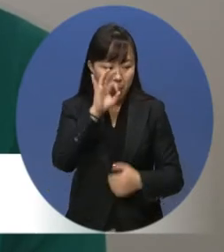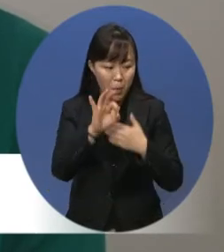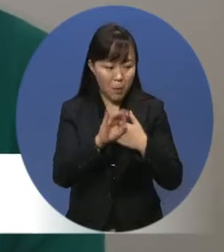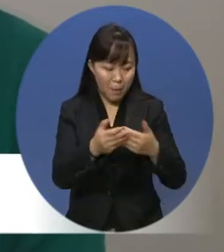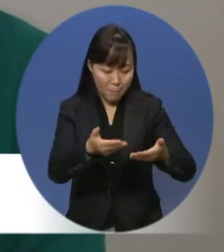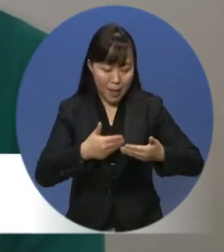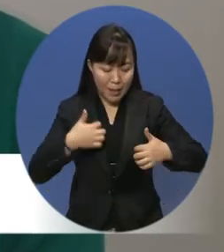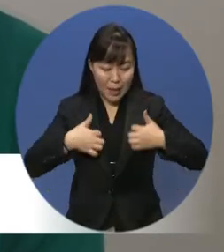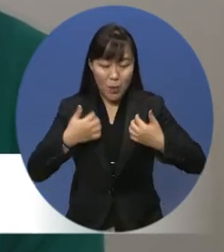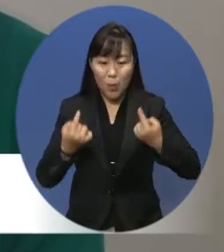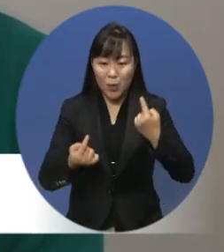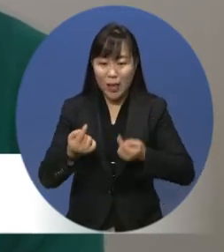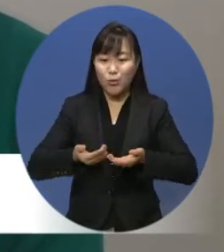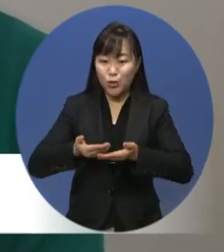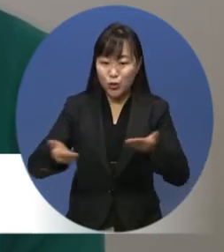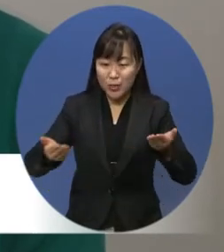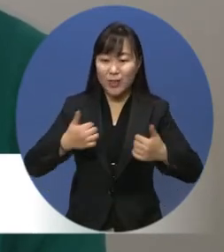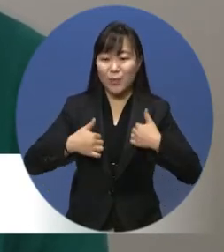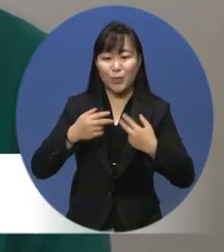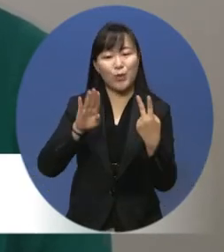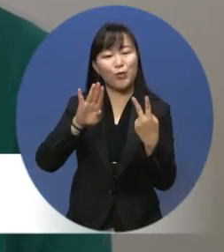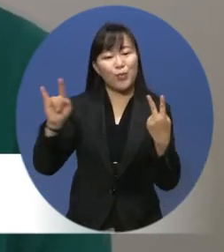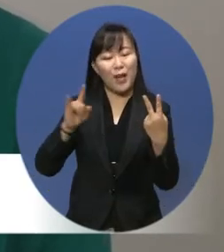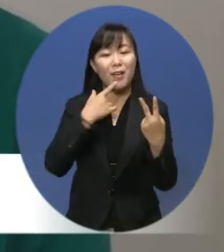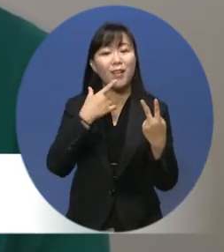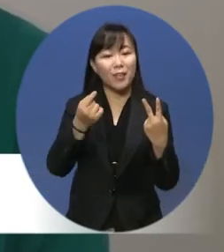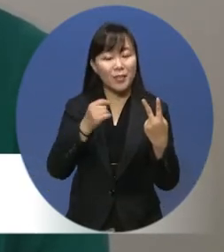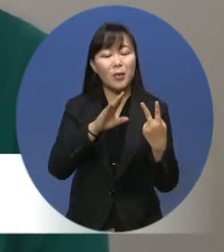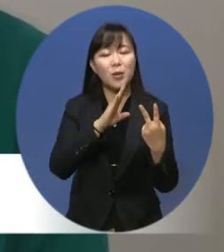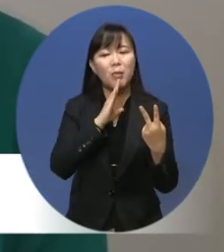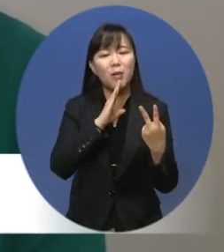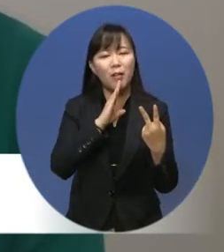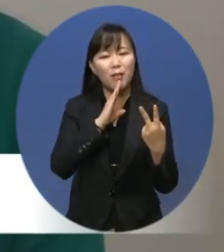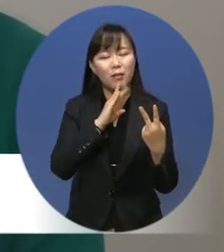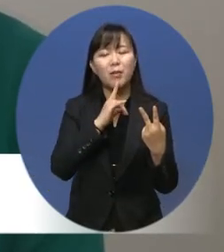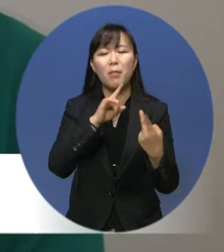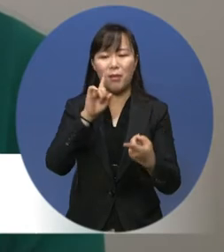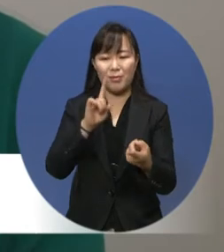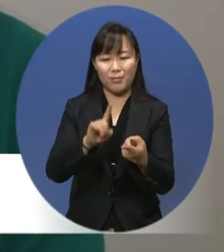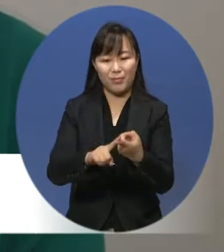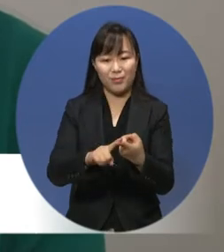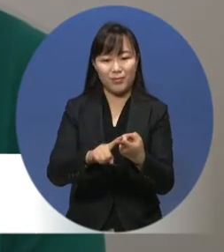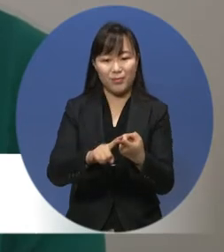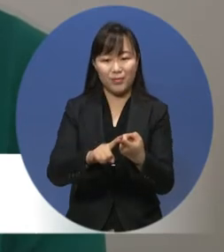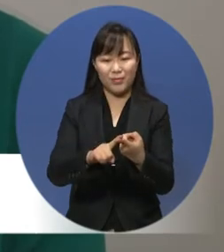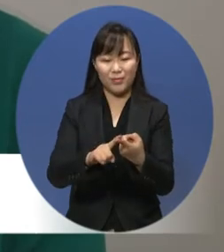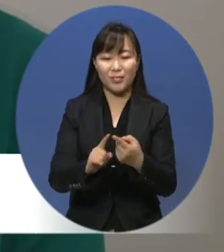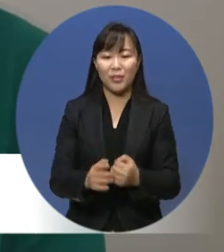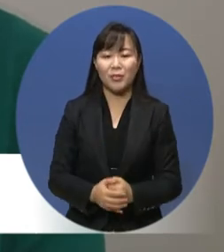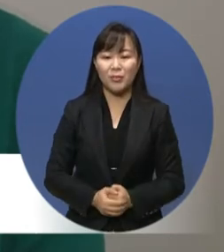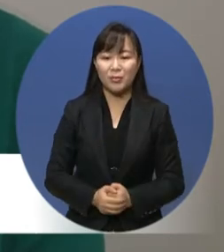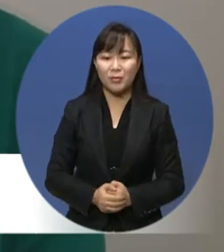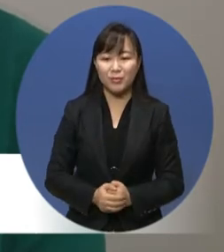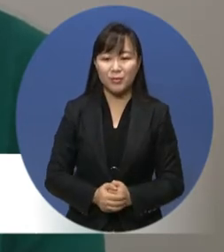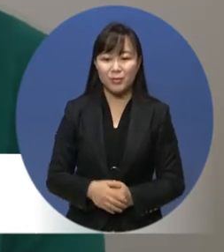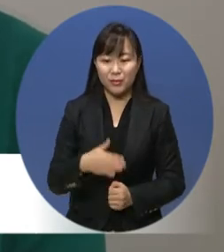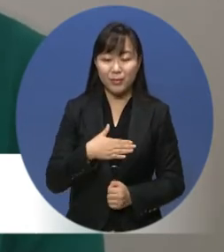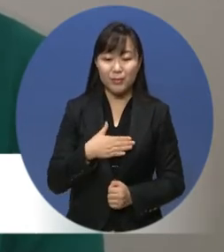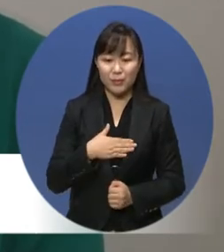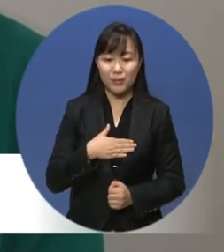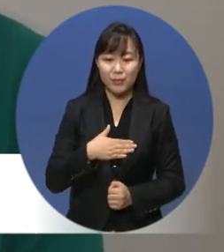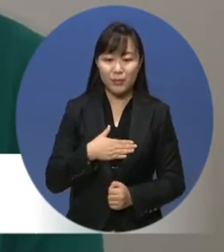받는 기쁨보다 주는 기쁨이 두 배라고. 정말 그 말이 맞는 말이고. 아, 저는